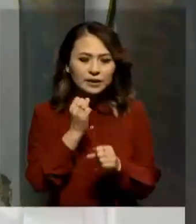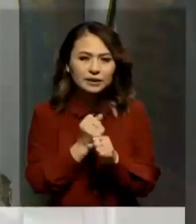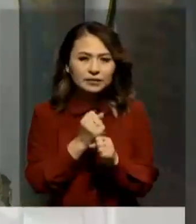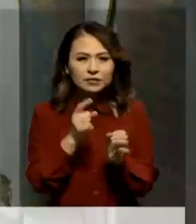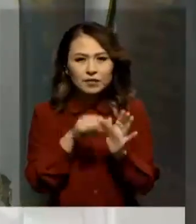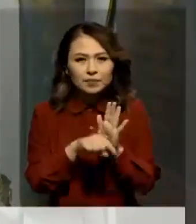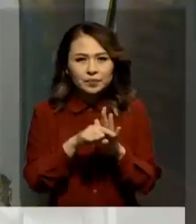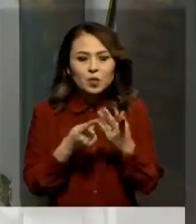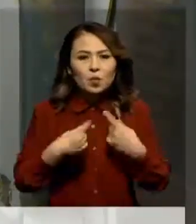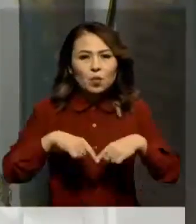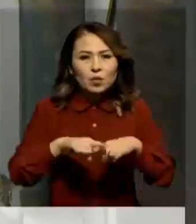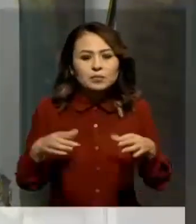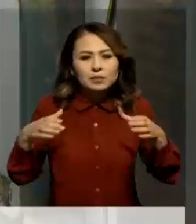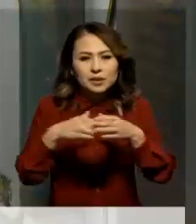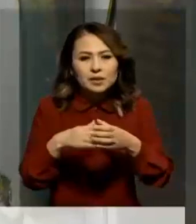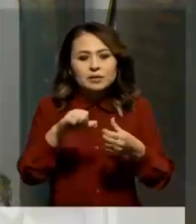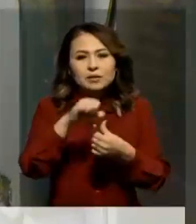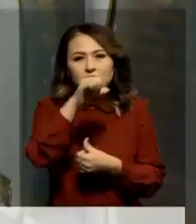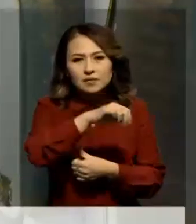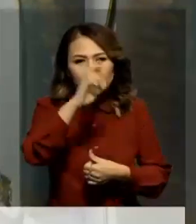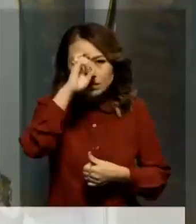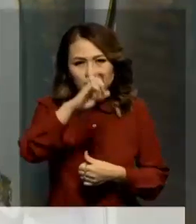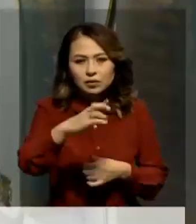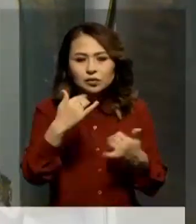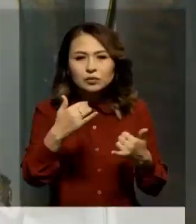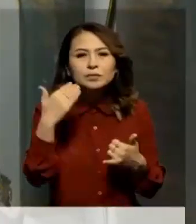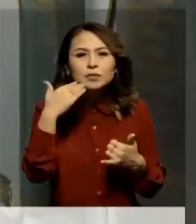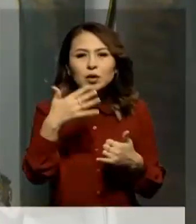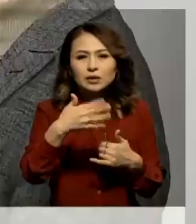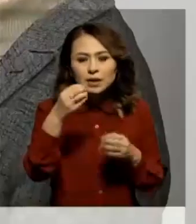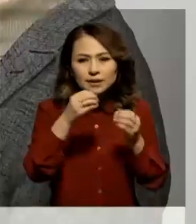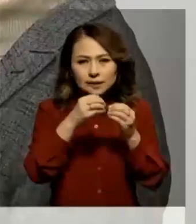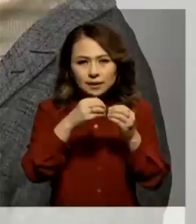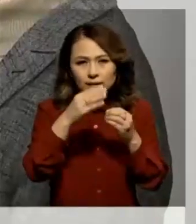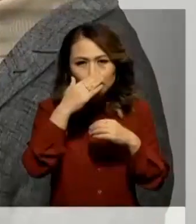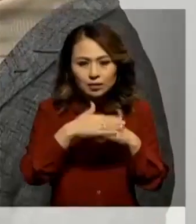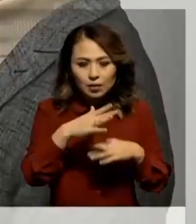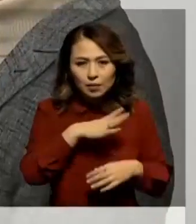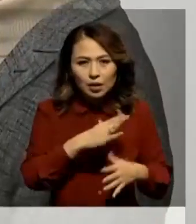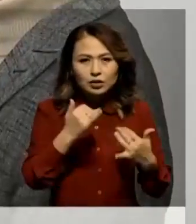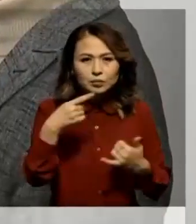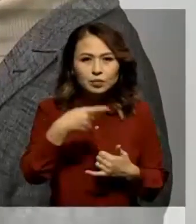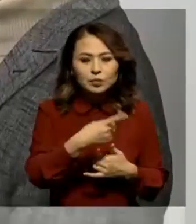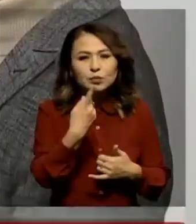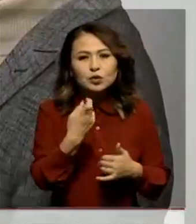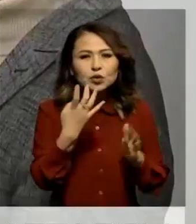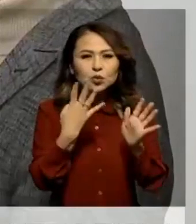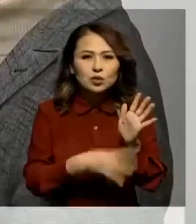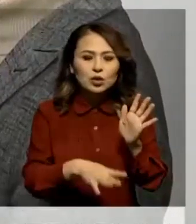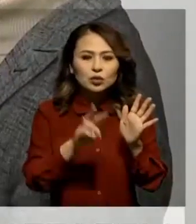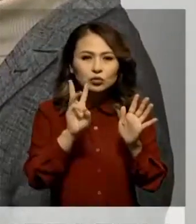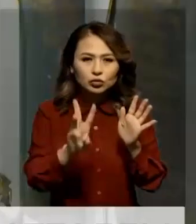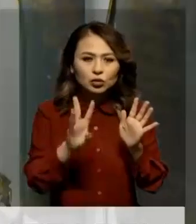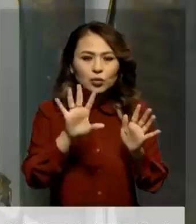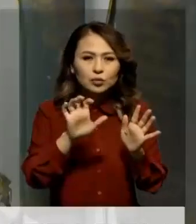мынау қоғамдық бірлестіктер, үкіметтік емес ұйымдардың саны небары 10-ға жуық болған. Қазір 1193, соның